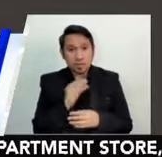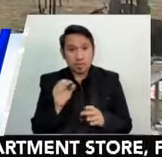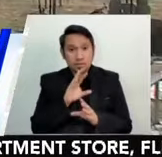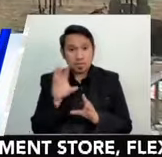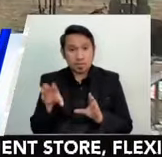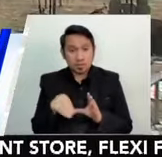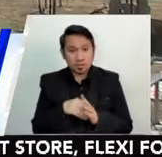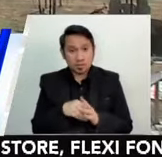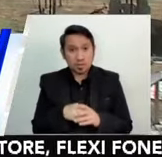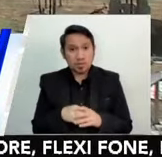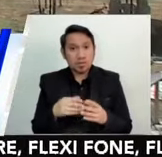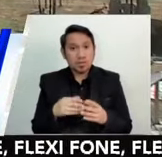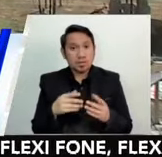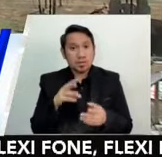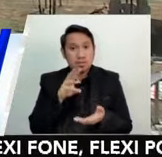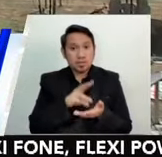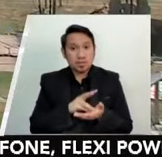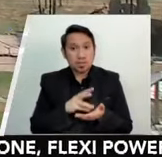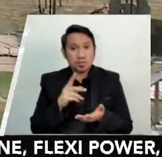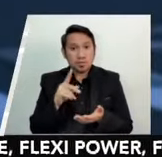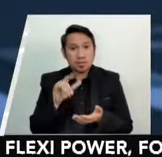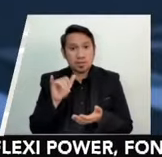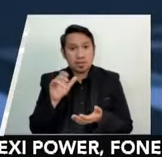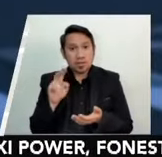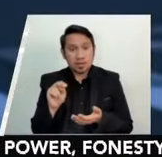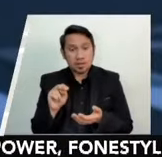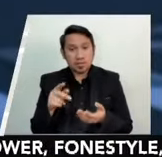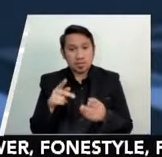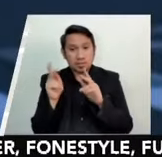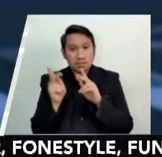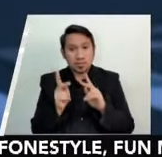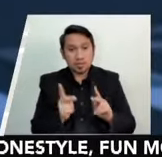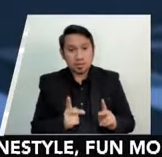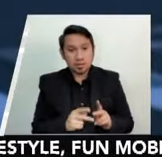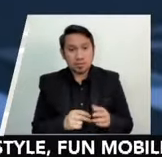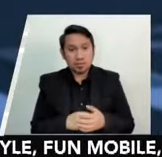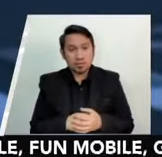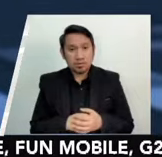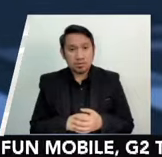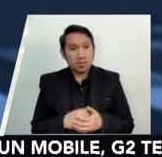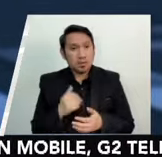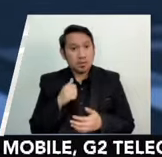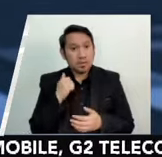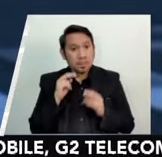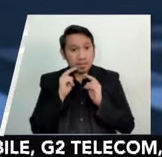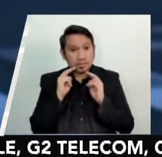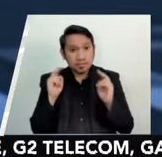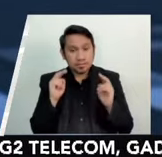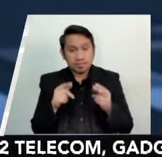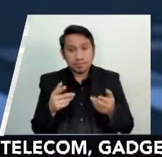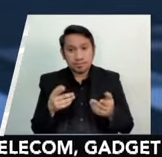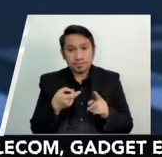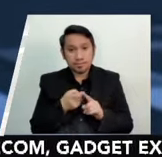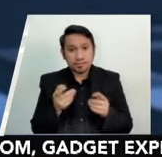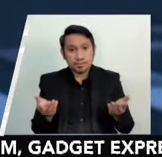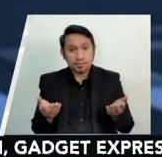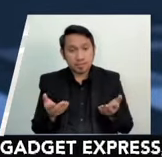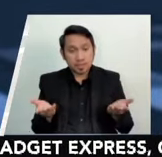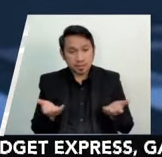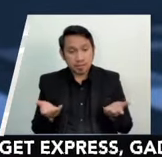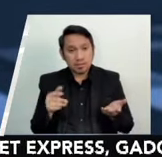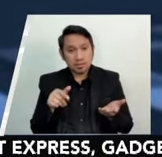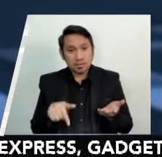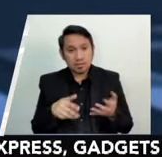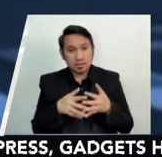Kalayaan sa Palawan. Samantala, mga kapuso, sa iba pa rin pong balita pero dito pa rin po sa Amerika ay nauwi sa engkwentro